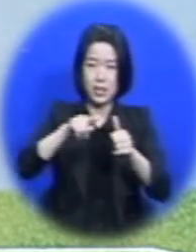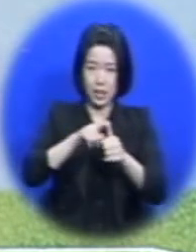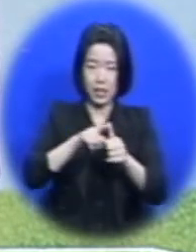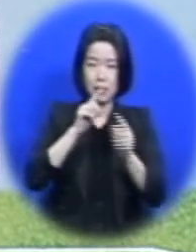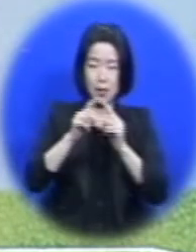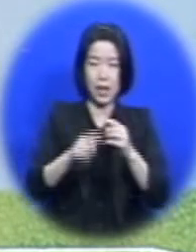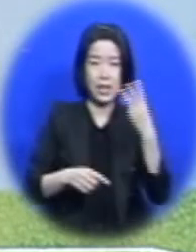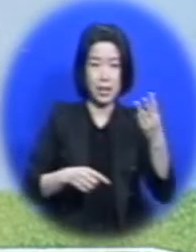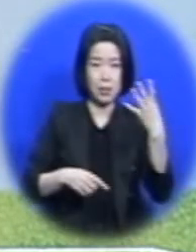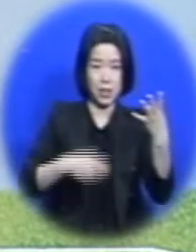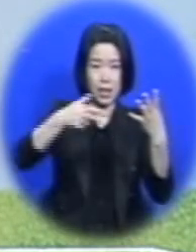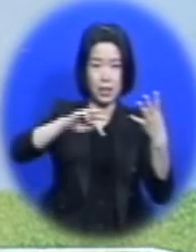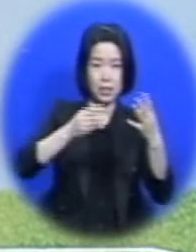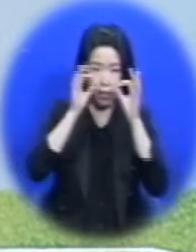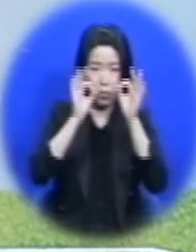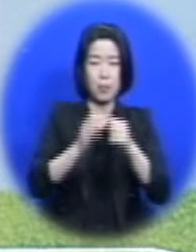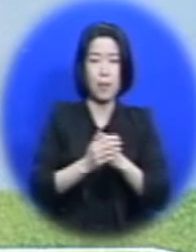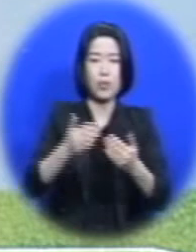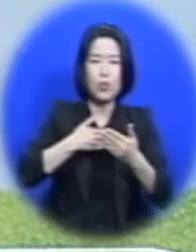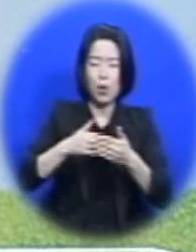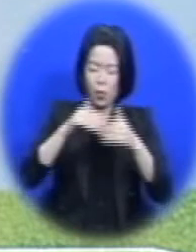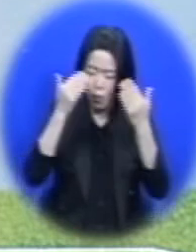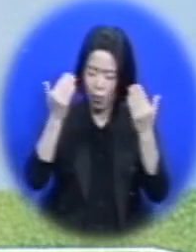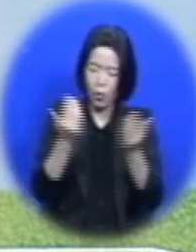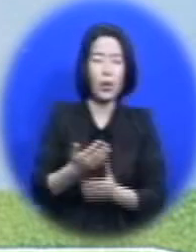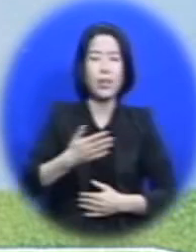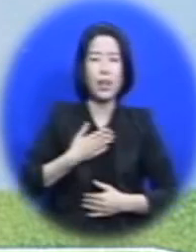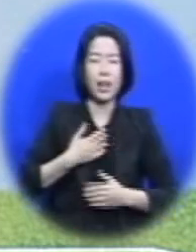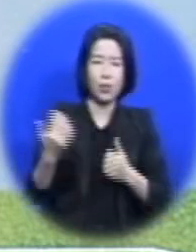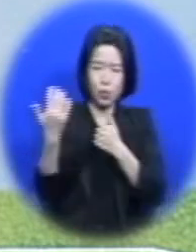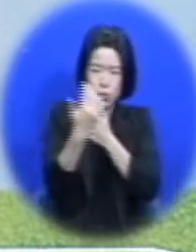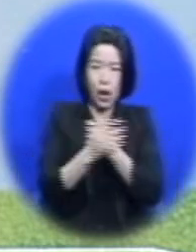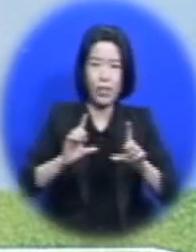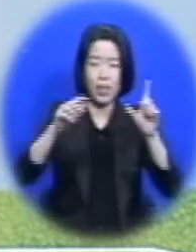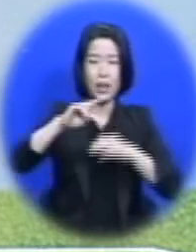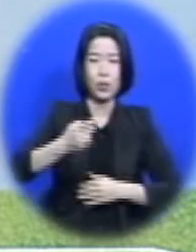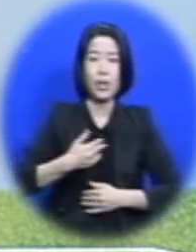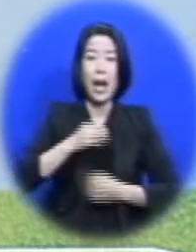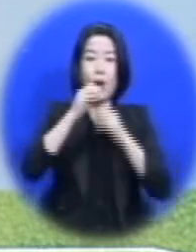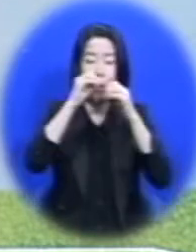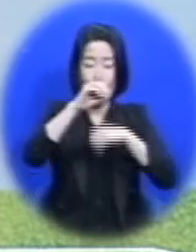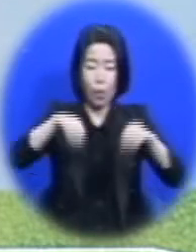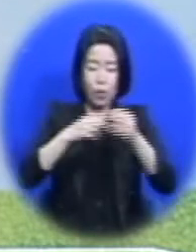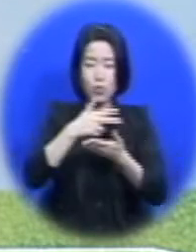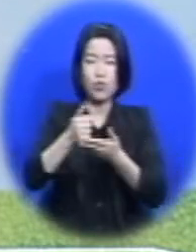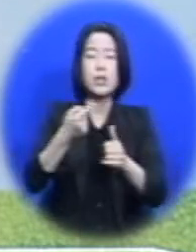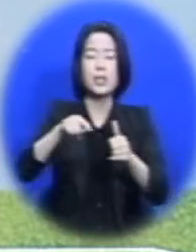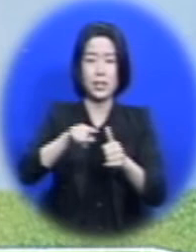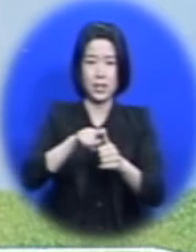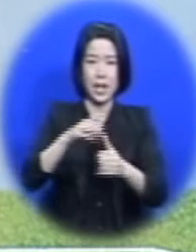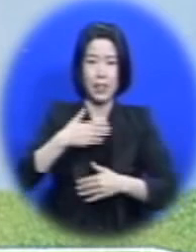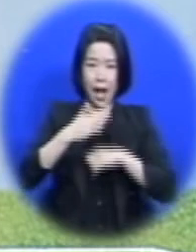4절 말씀을 보면 두려움이 온통 나를 휩싸 는 날에도 나는 오히려 주님을 의지합니다 나나